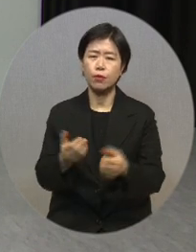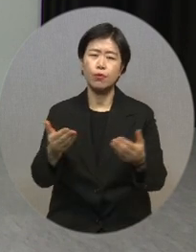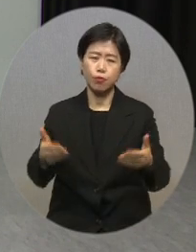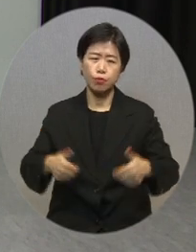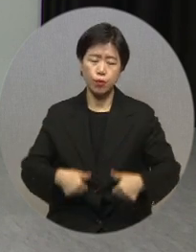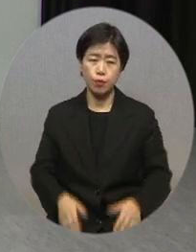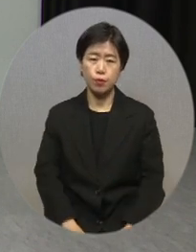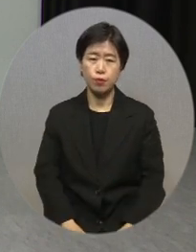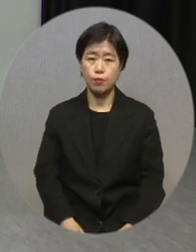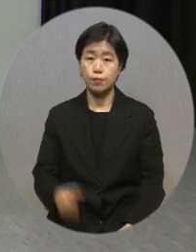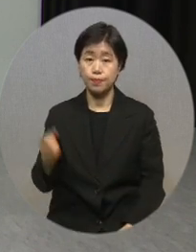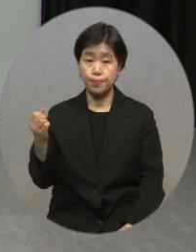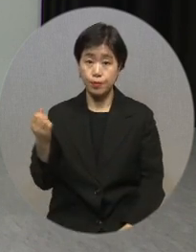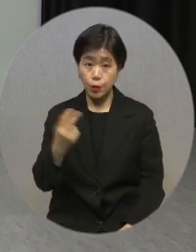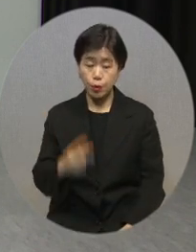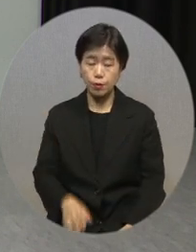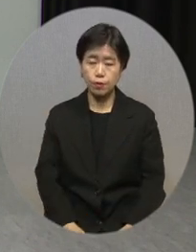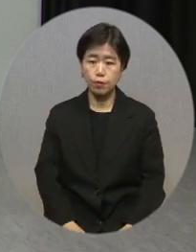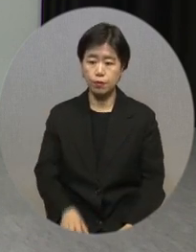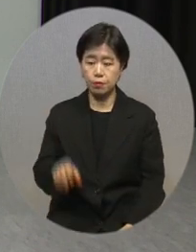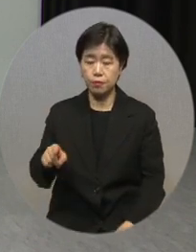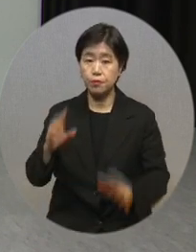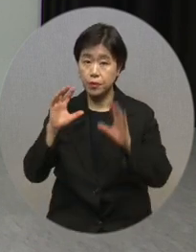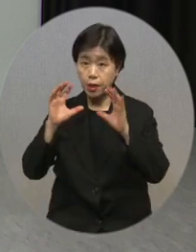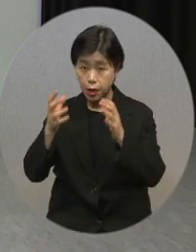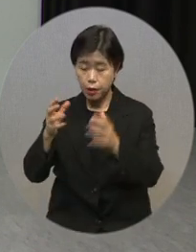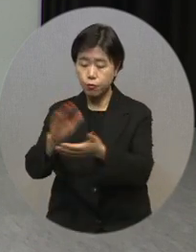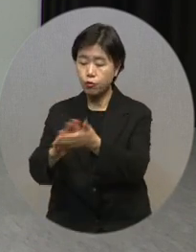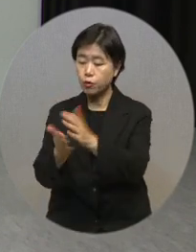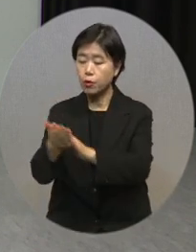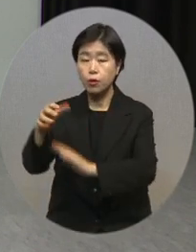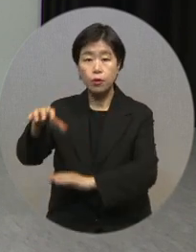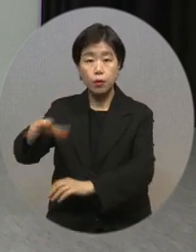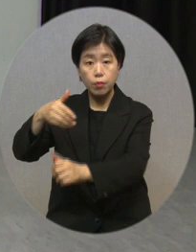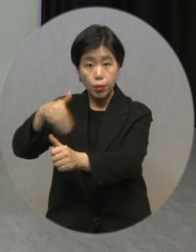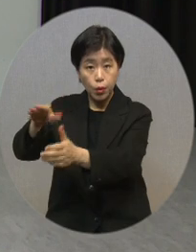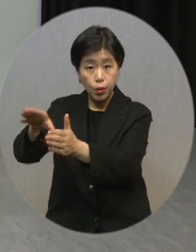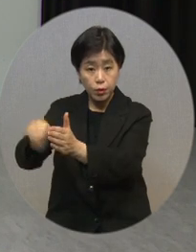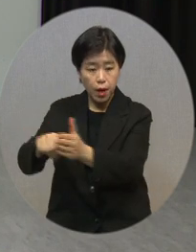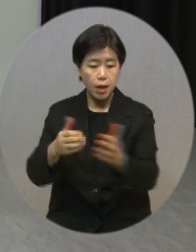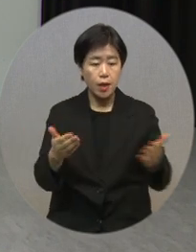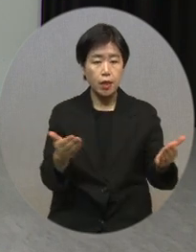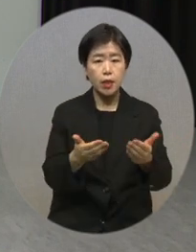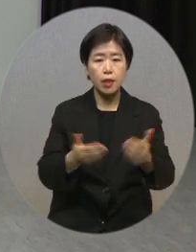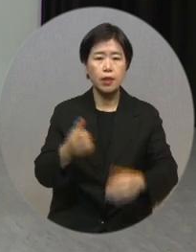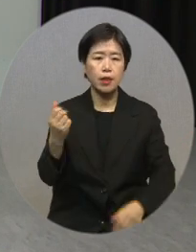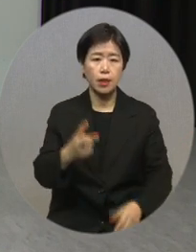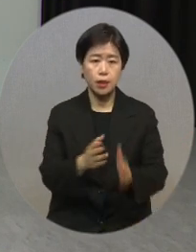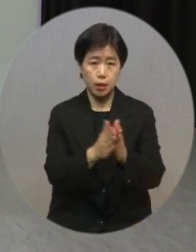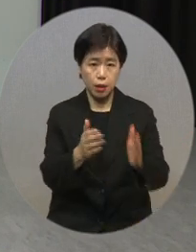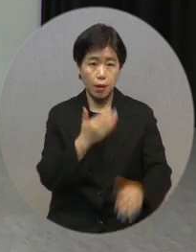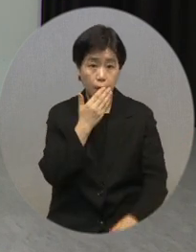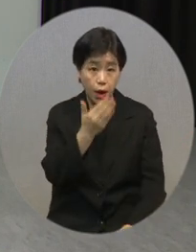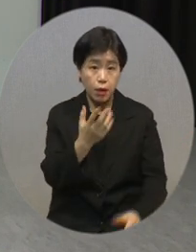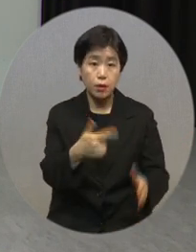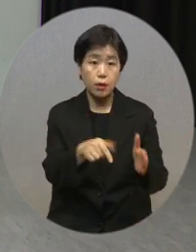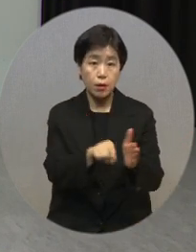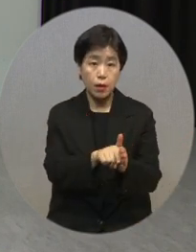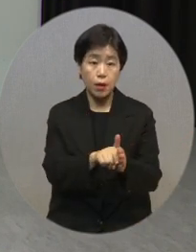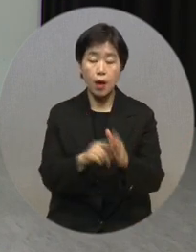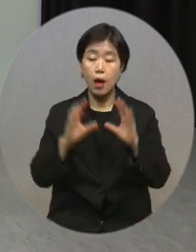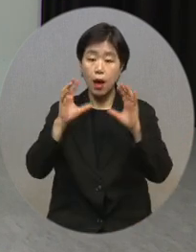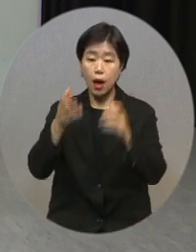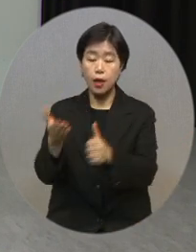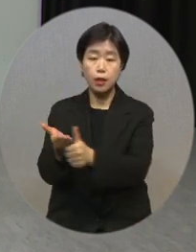것과 함께 그런 육아 시간에 소득을 보전해 주기 그렇죠. 위해서 그 육아 휴직 그 급여를 예전에는